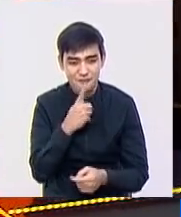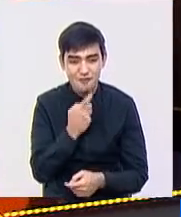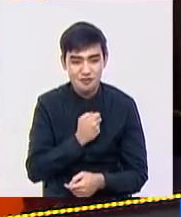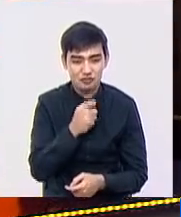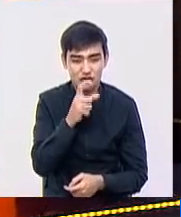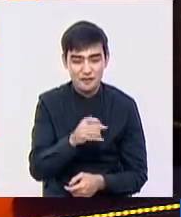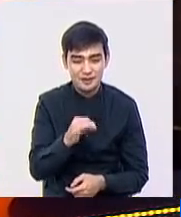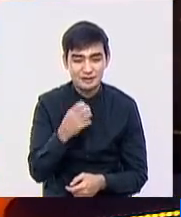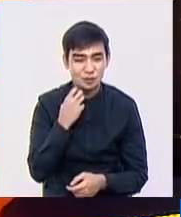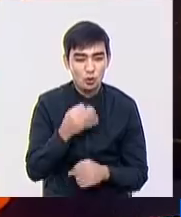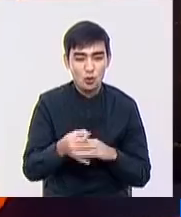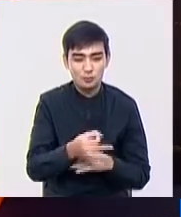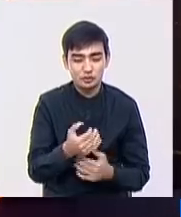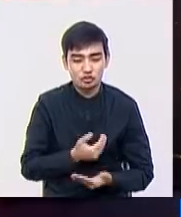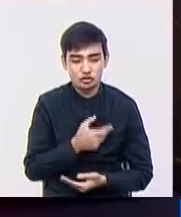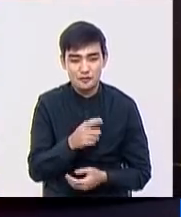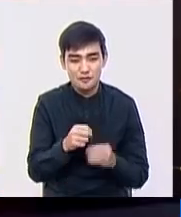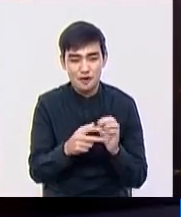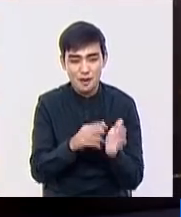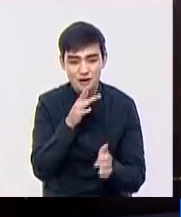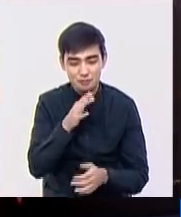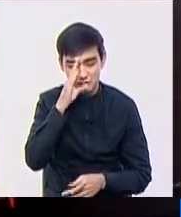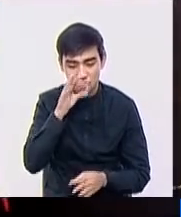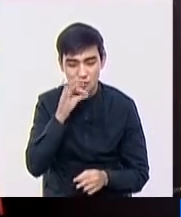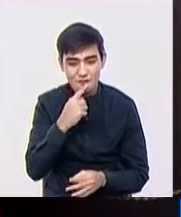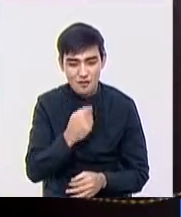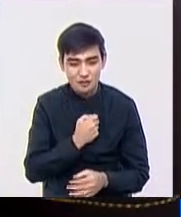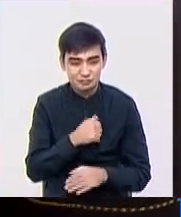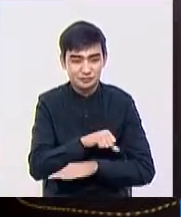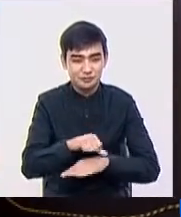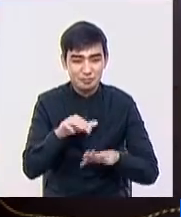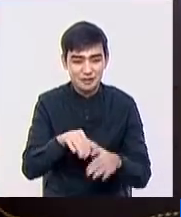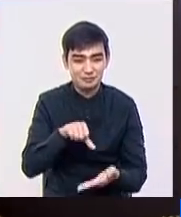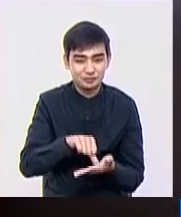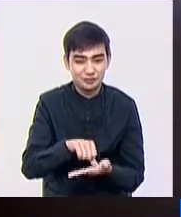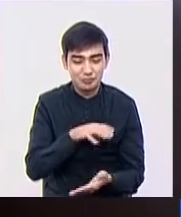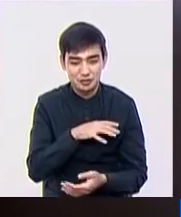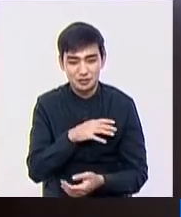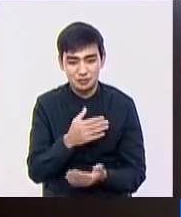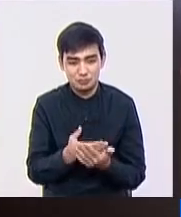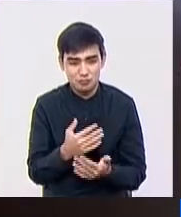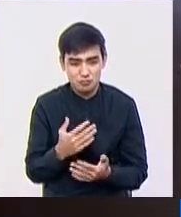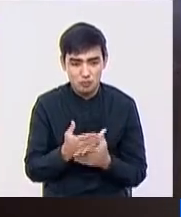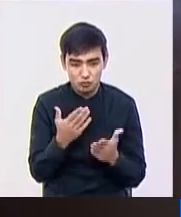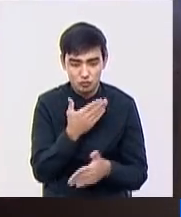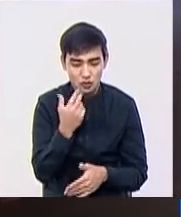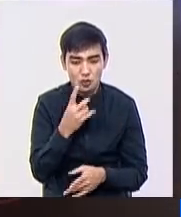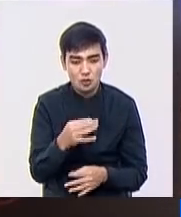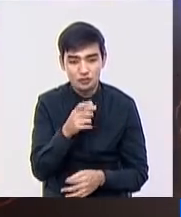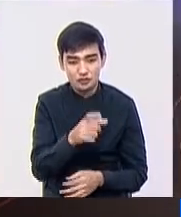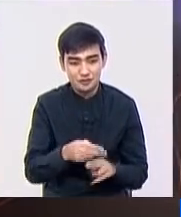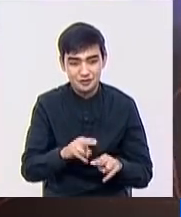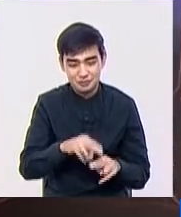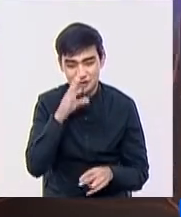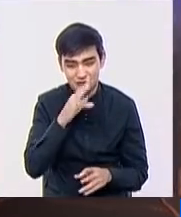облысының тумасы болып шықты. 18 жастағы жігіт әскери міндетін шекарашылар қатарында өтеп жүргеніне көп болмапты. Алайда азамат